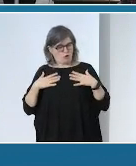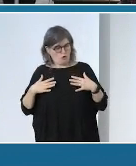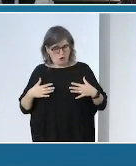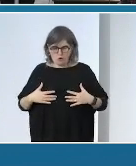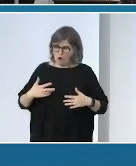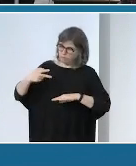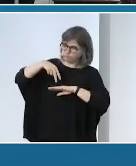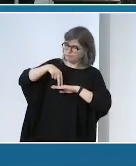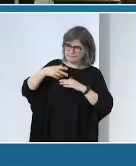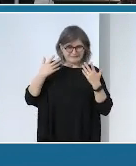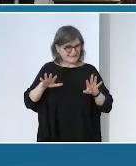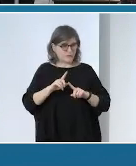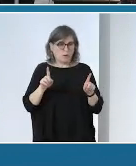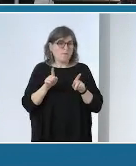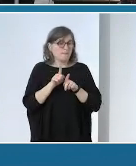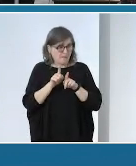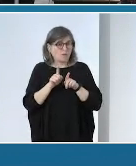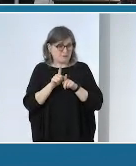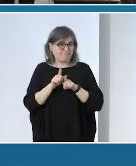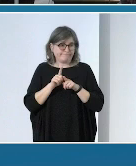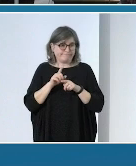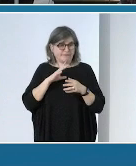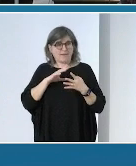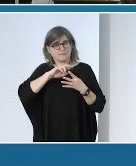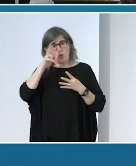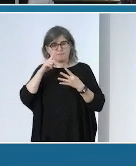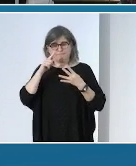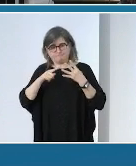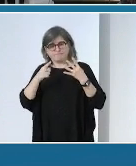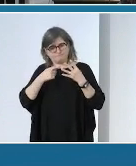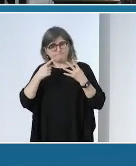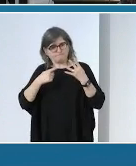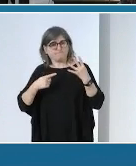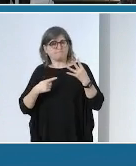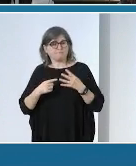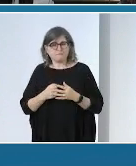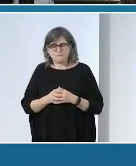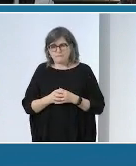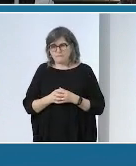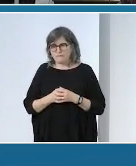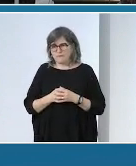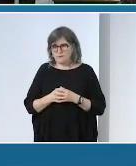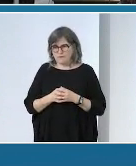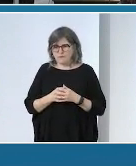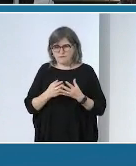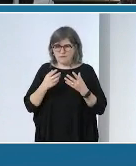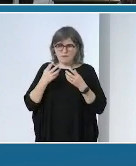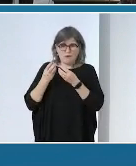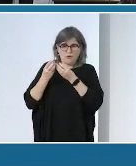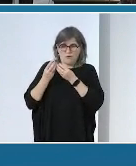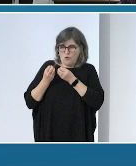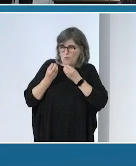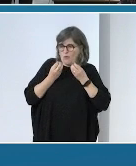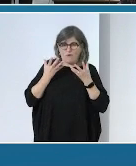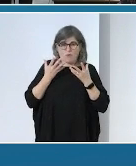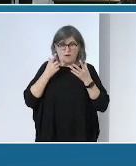motricité, mais qu'il y a il a vraiment façonné notre cerveau.